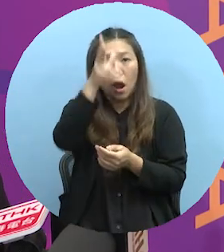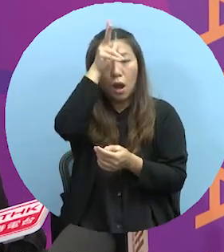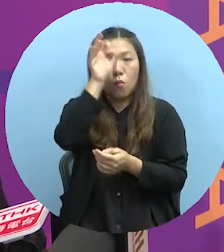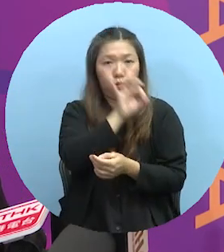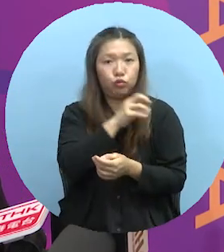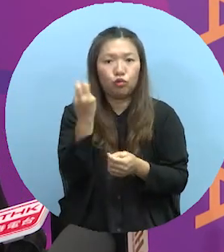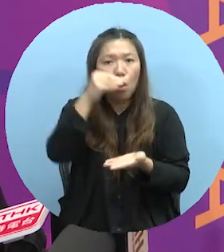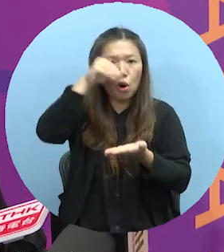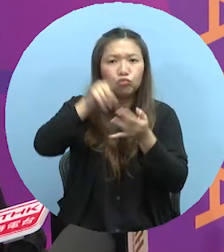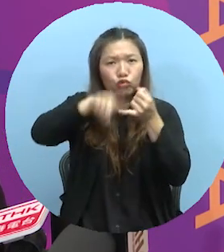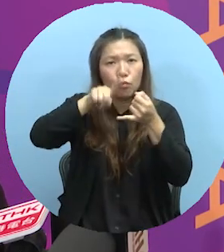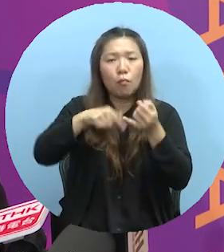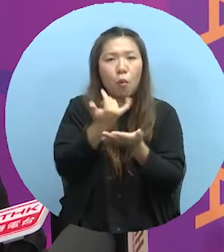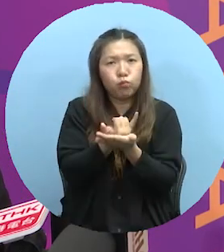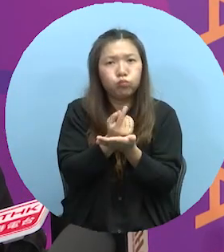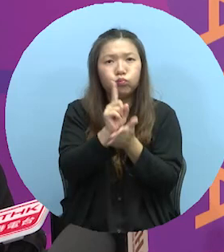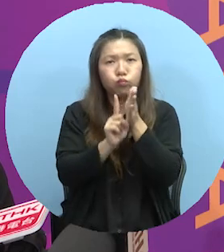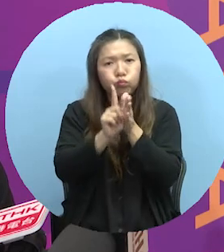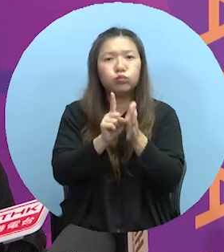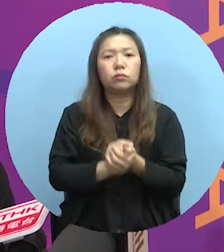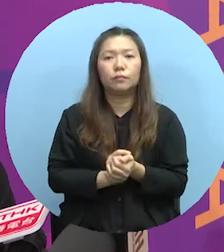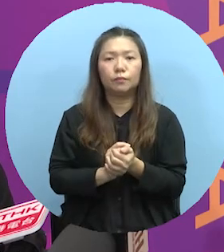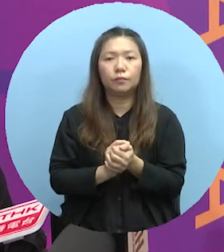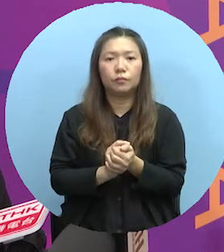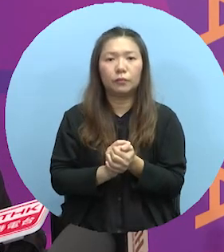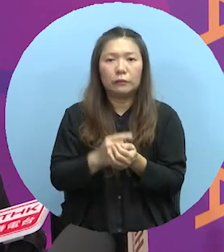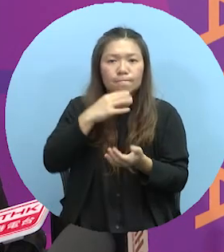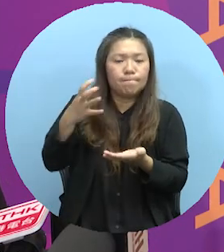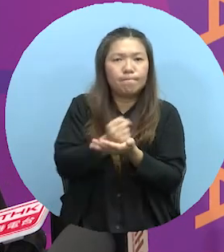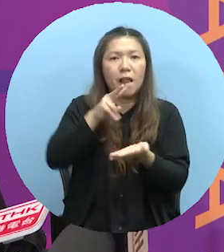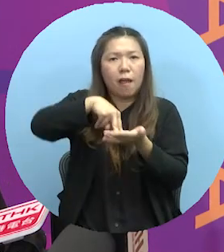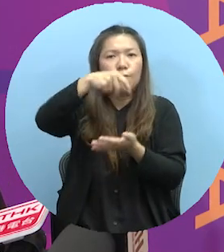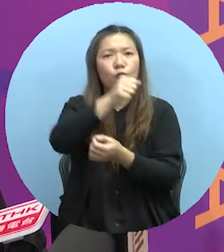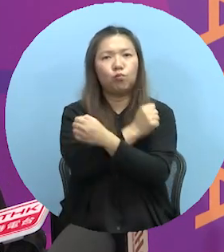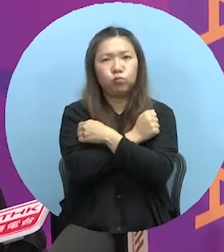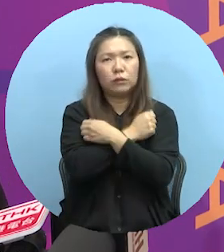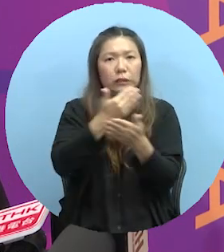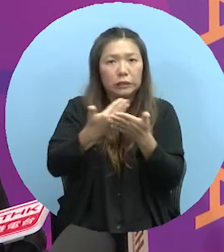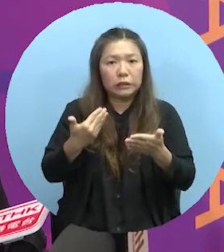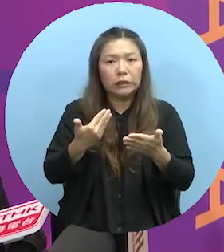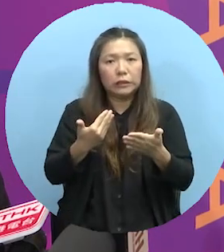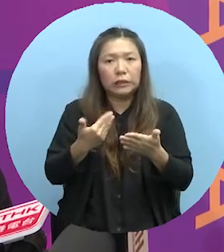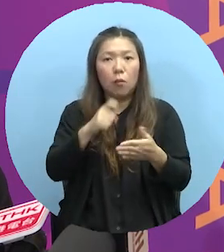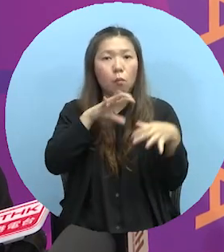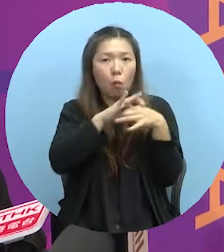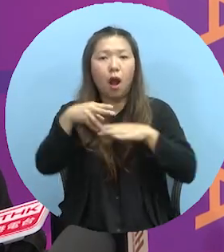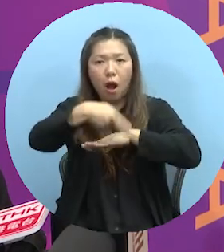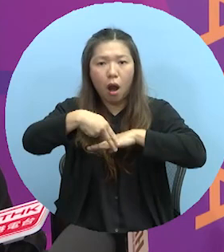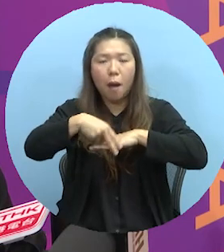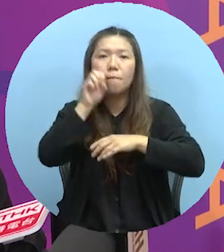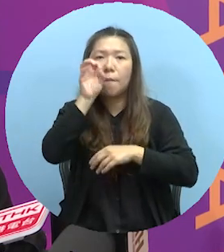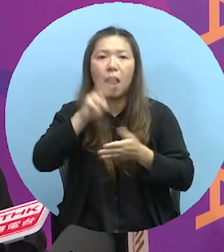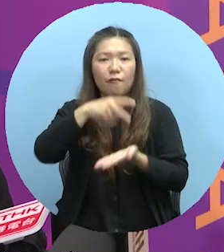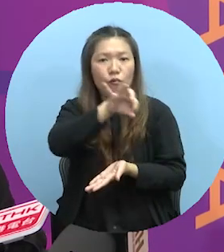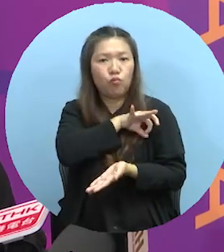會議會決定最終的薪酬調整幅度。我們會爭取在立法會休會之前，就有關方案諮詢立